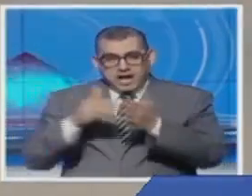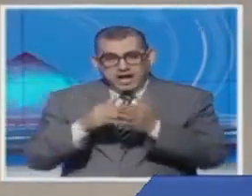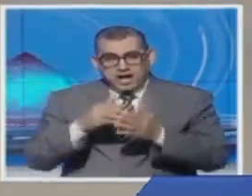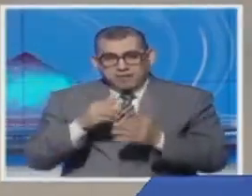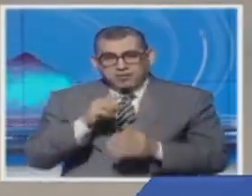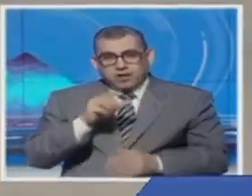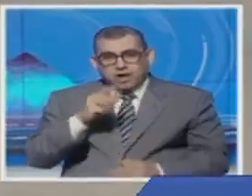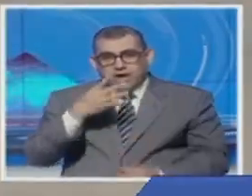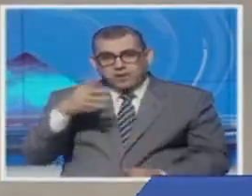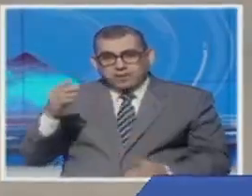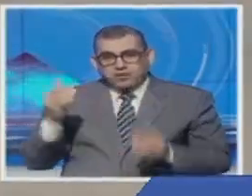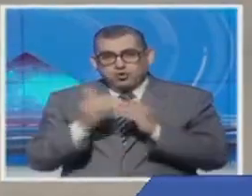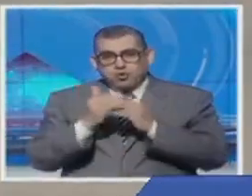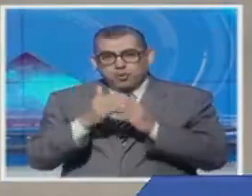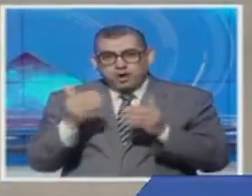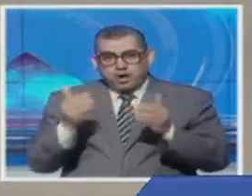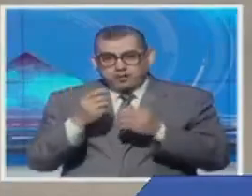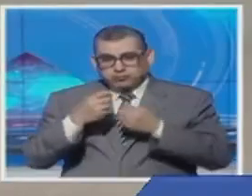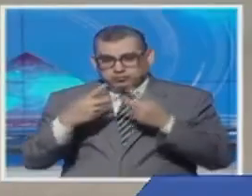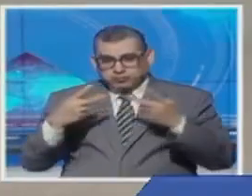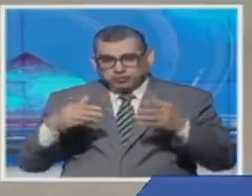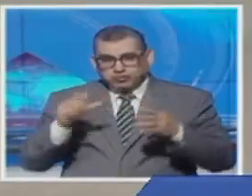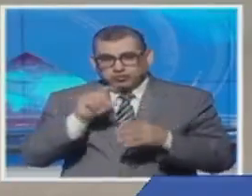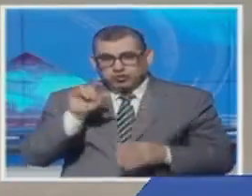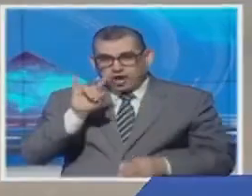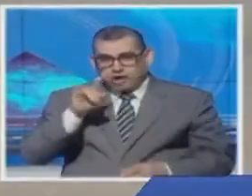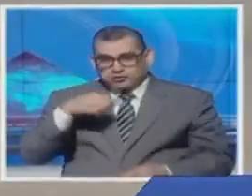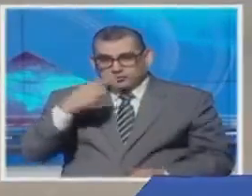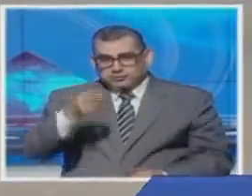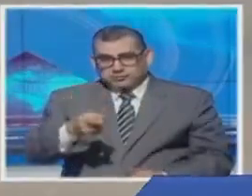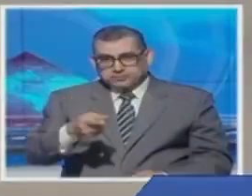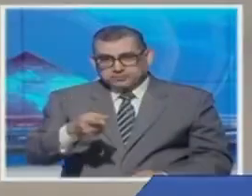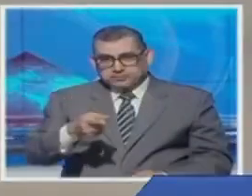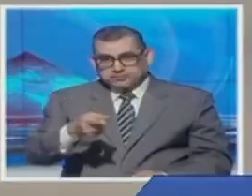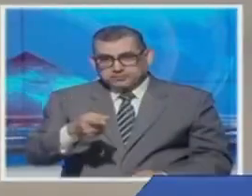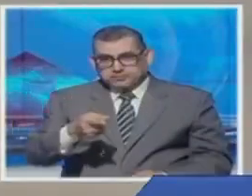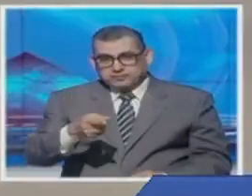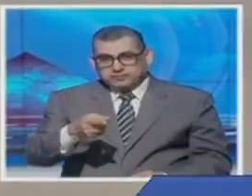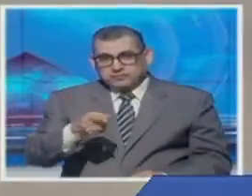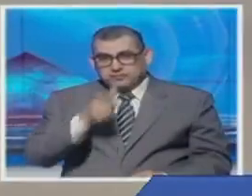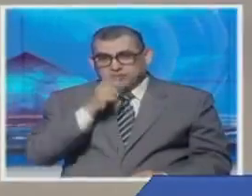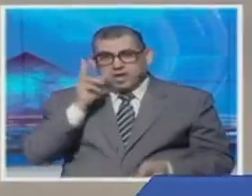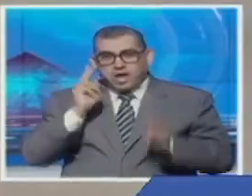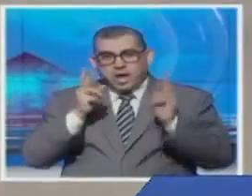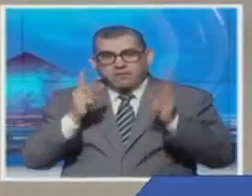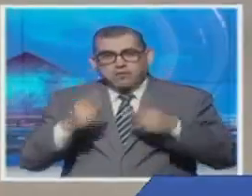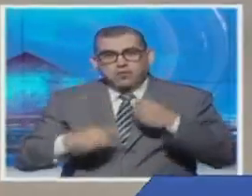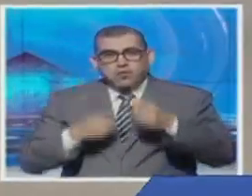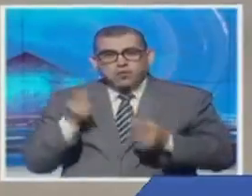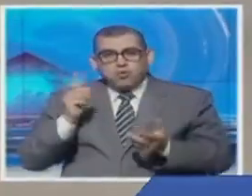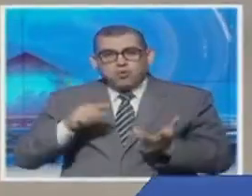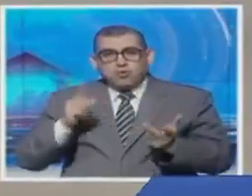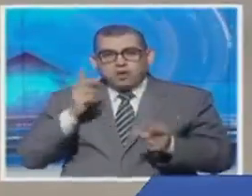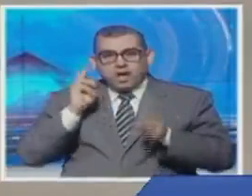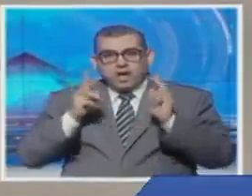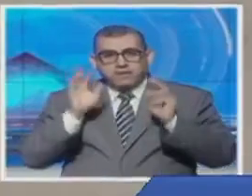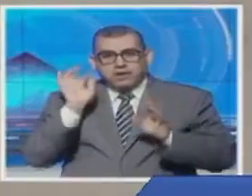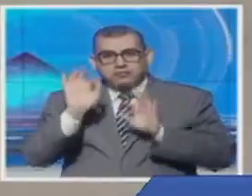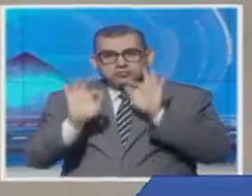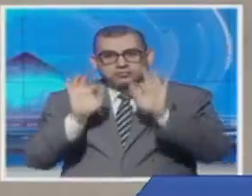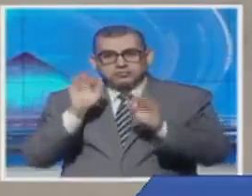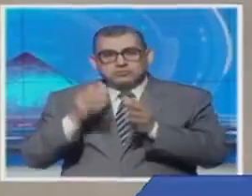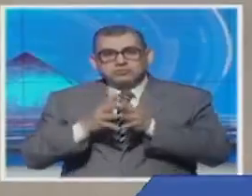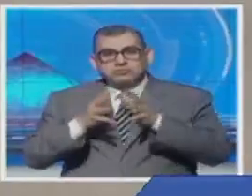بعد 44 يوما في شهر أكتوبر القادم بإذن الله، يستهدف أن يصل